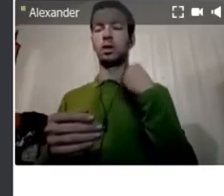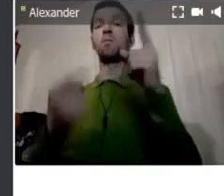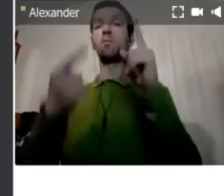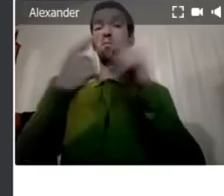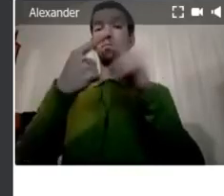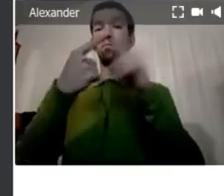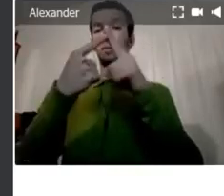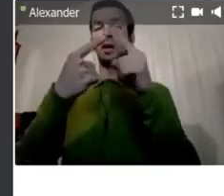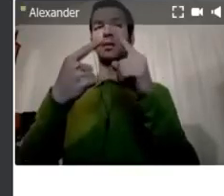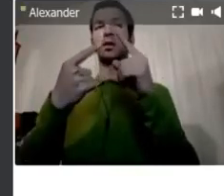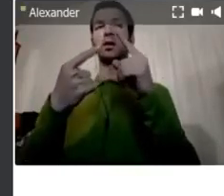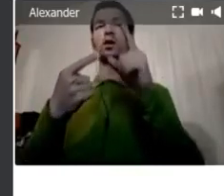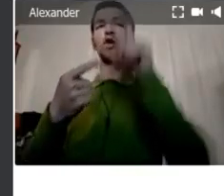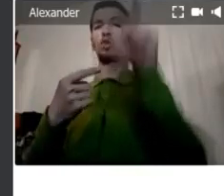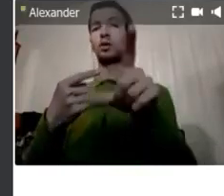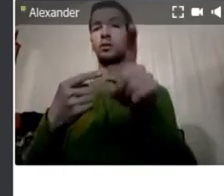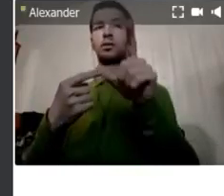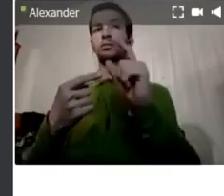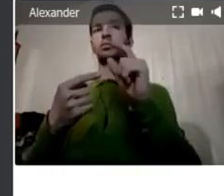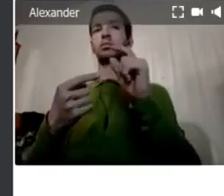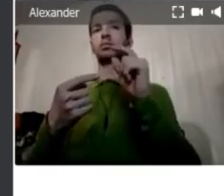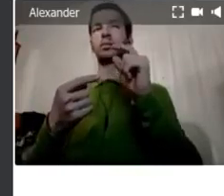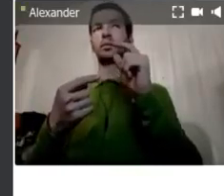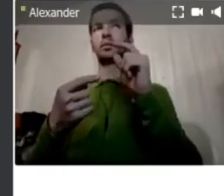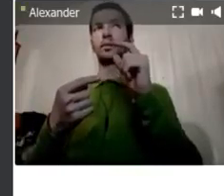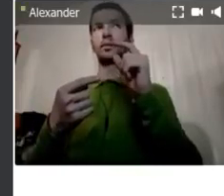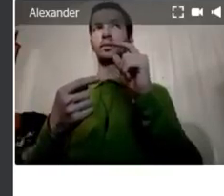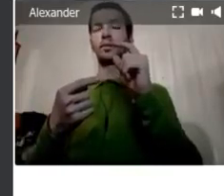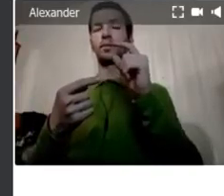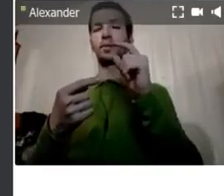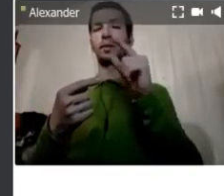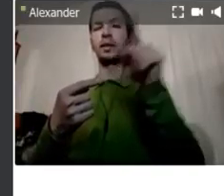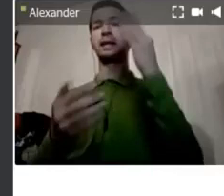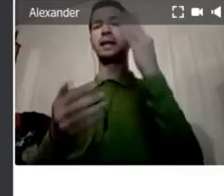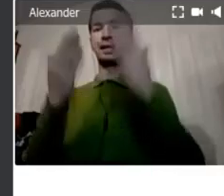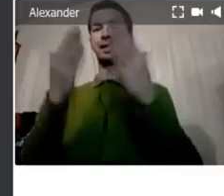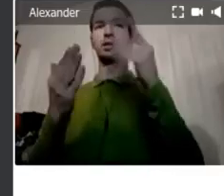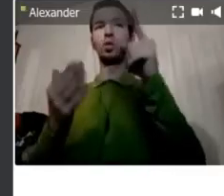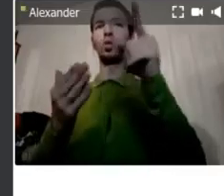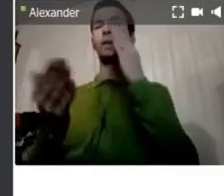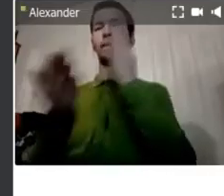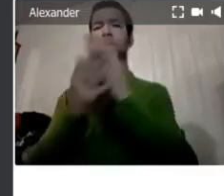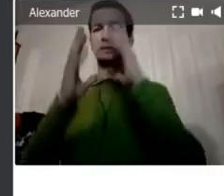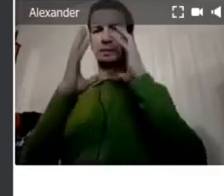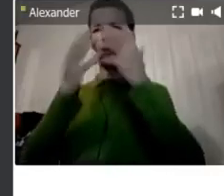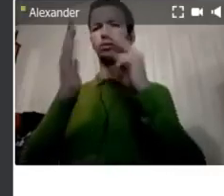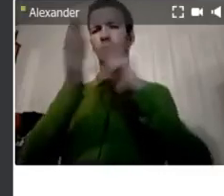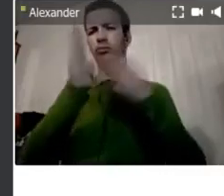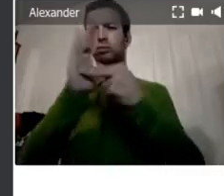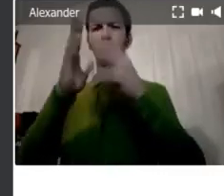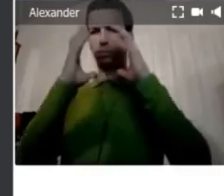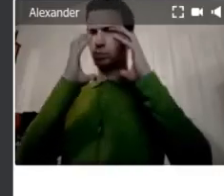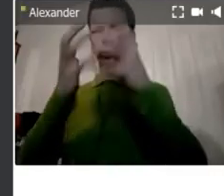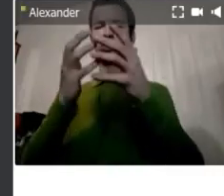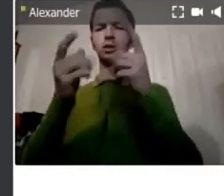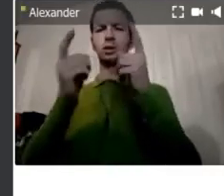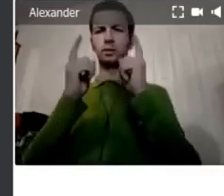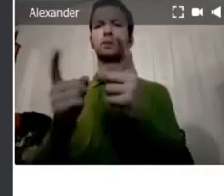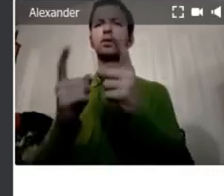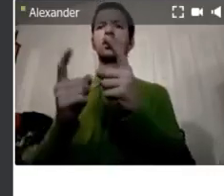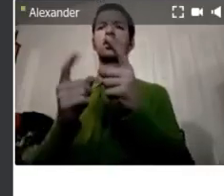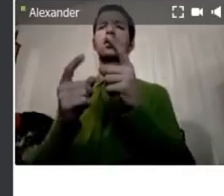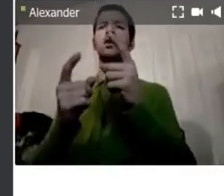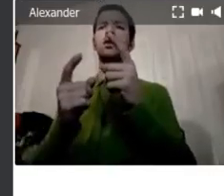человек, хочет работать на перспективу, не как у пирамидосов, там за 2-3 месяца что-то вы срубили или не срубили, или